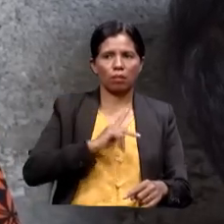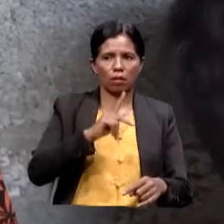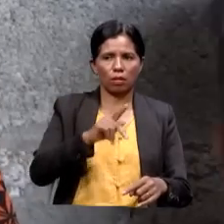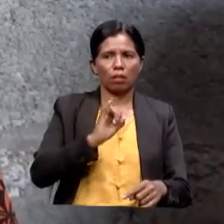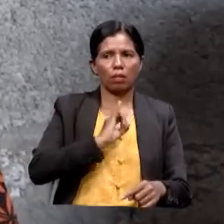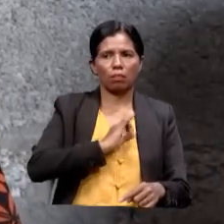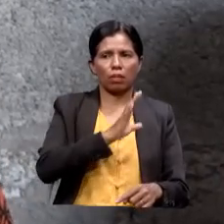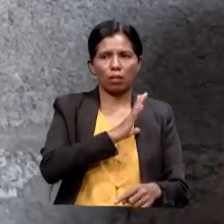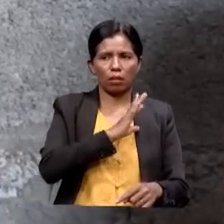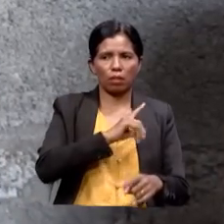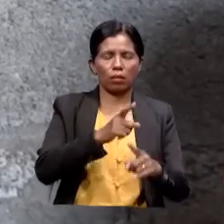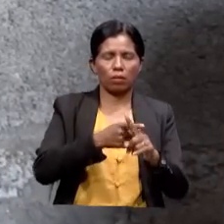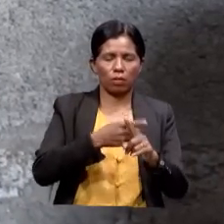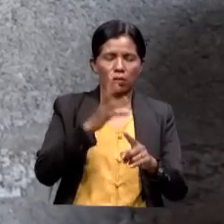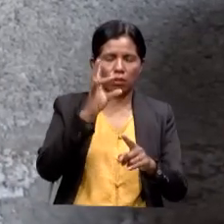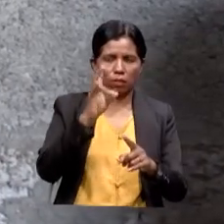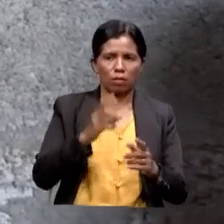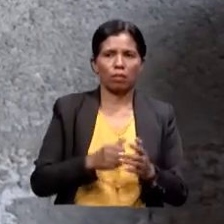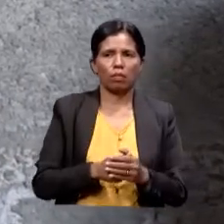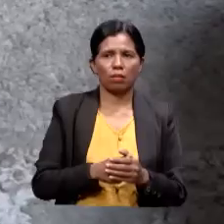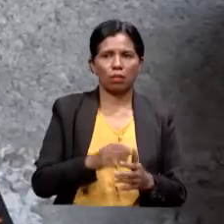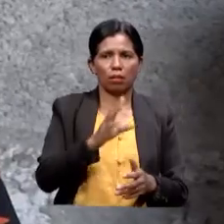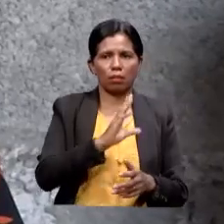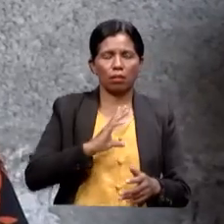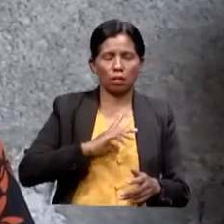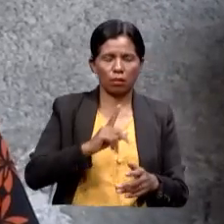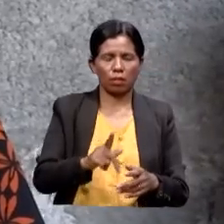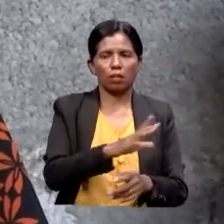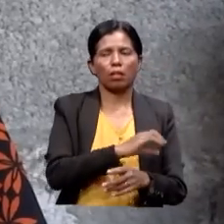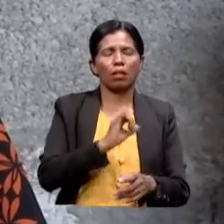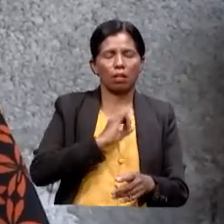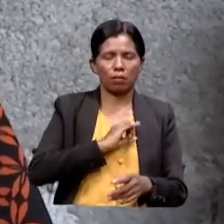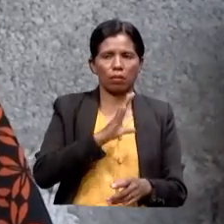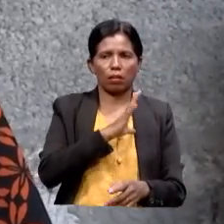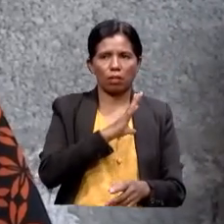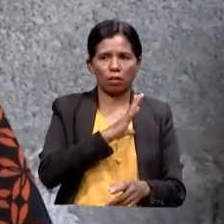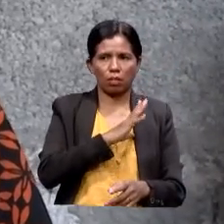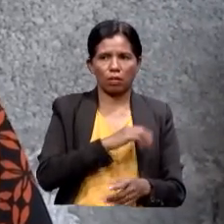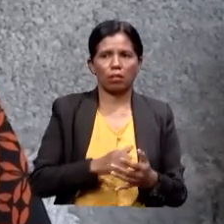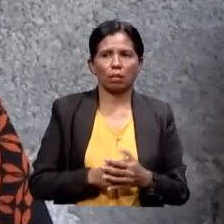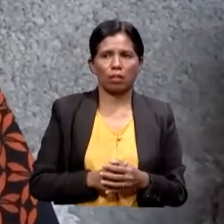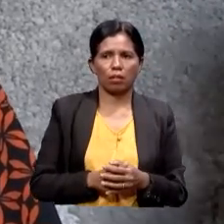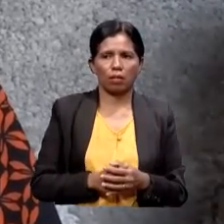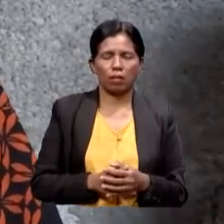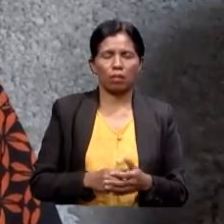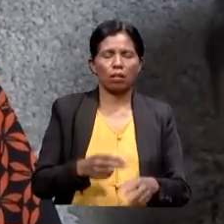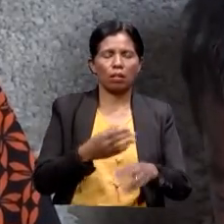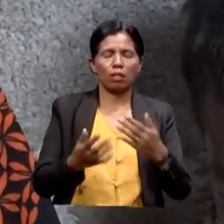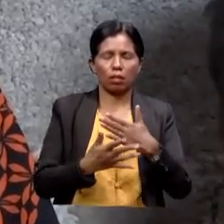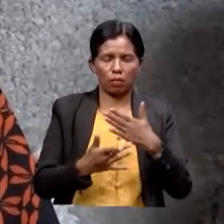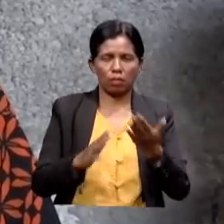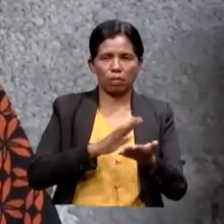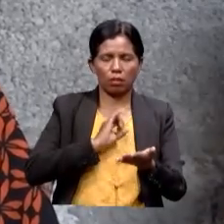nak bahin to pulang balo bakli urom ya bahin ne rang mosa upasi ulori